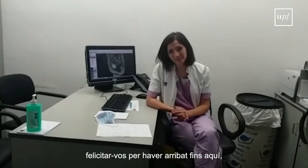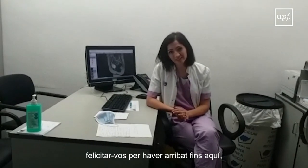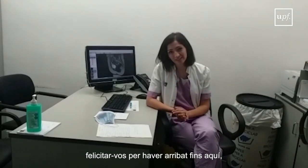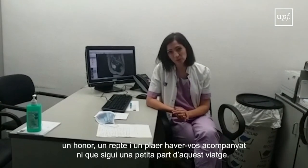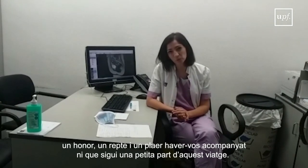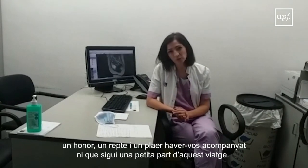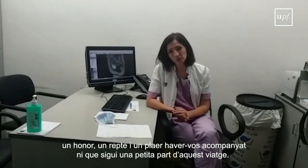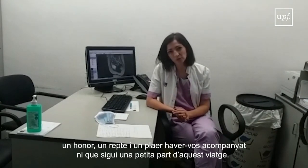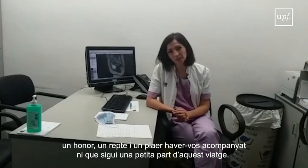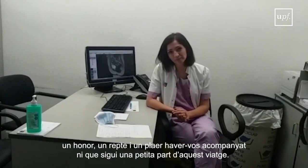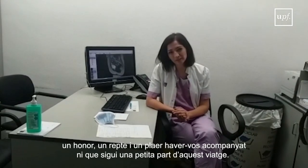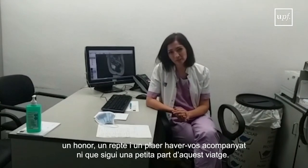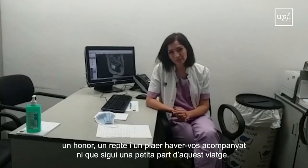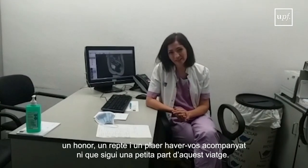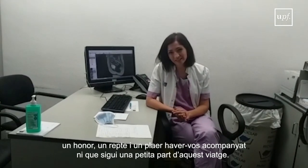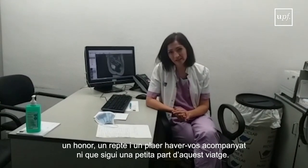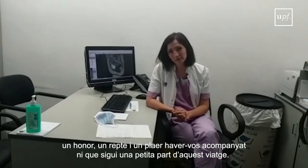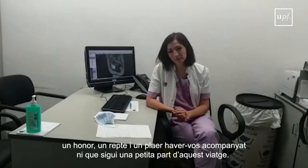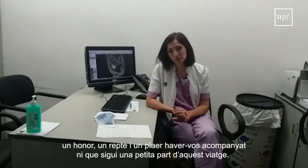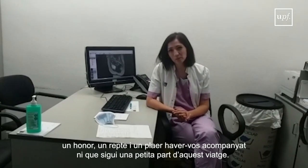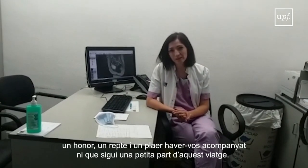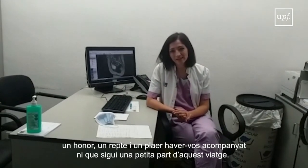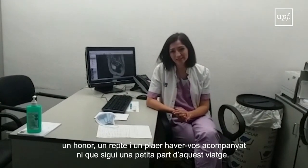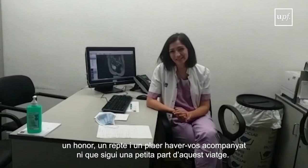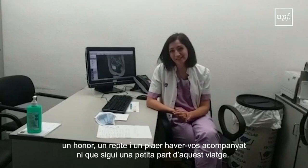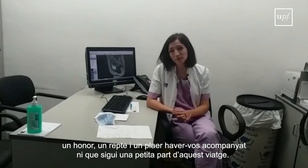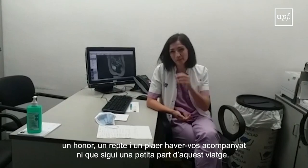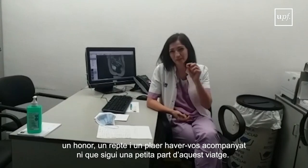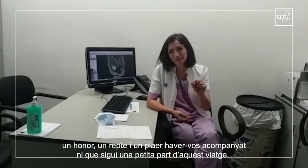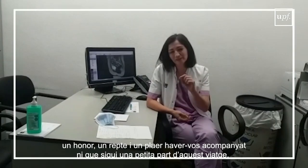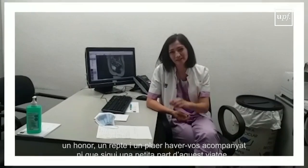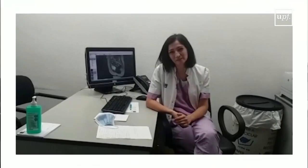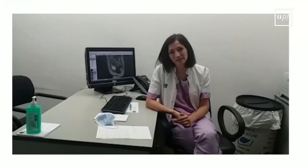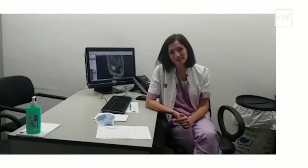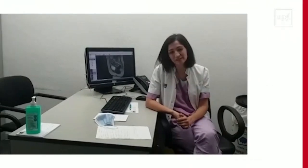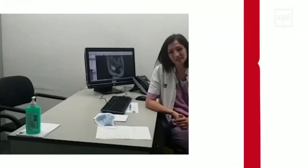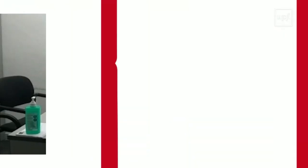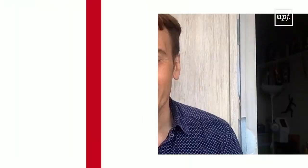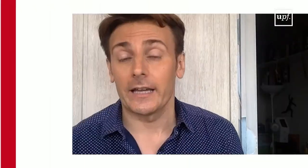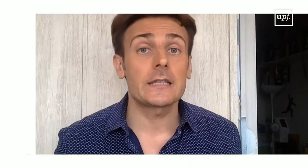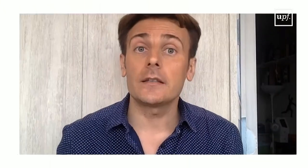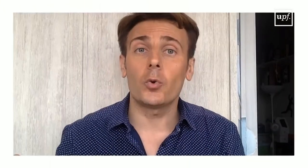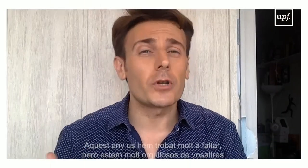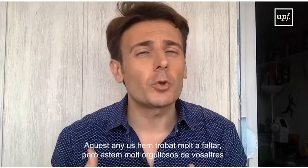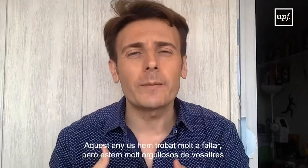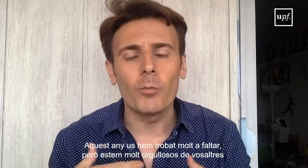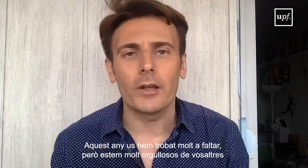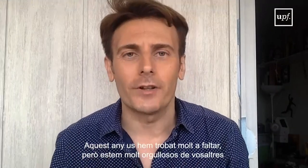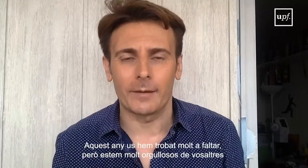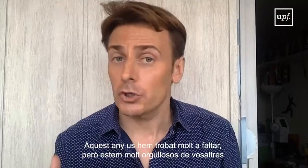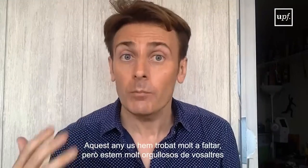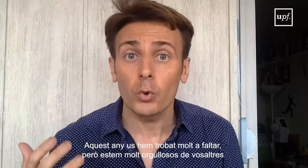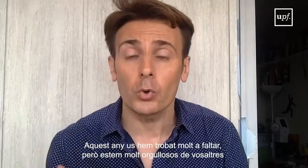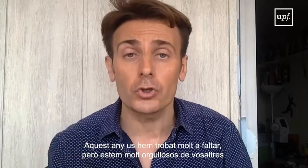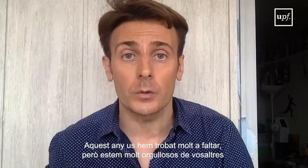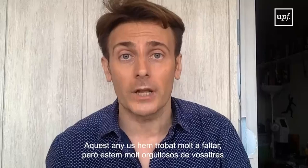fins aquí. Un honor, un repte i un plaer haver-vos acompanyat, ni que sigui una petita part d'aquest viatge. Aquest any us hem trobat molt a